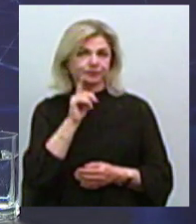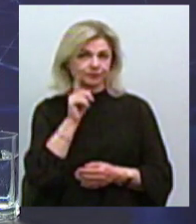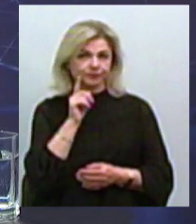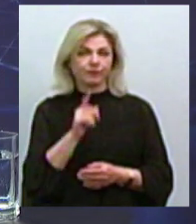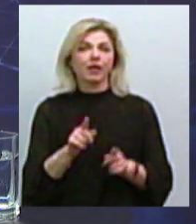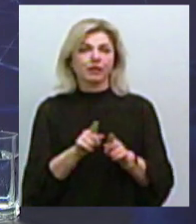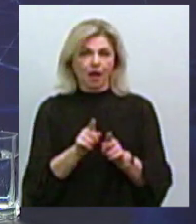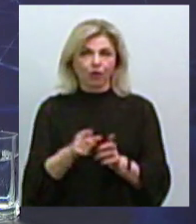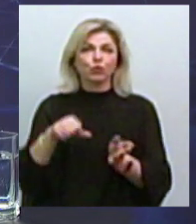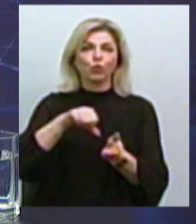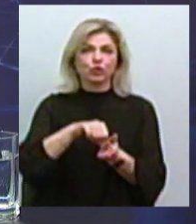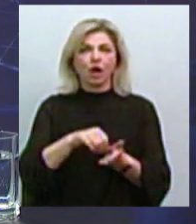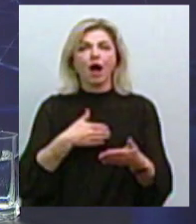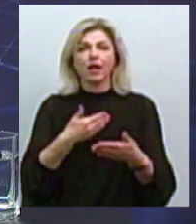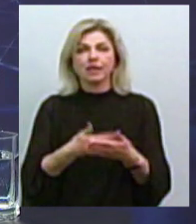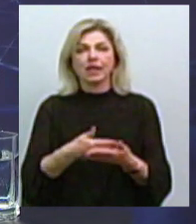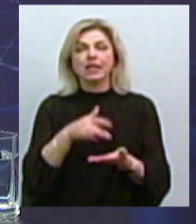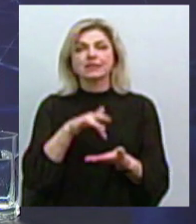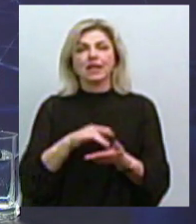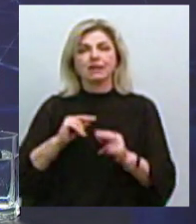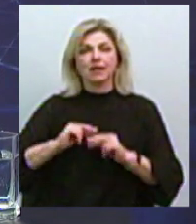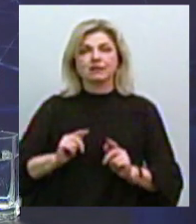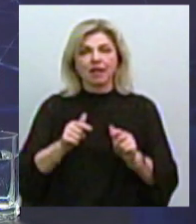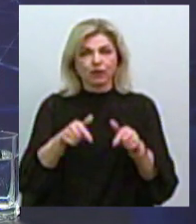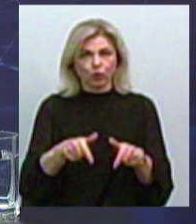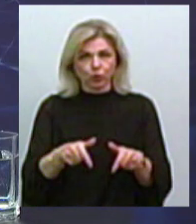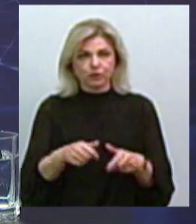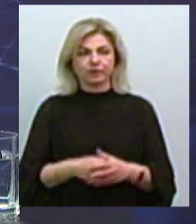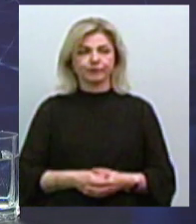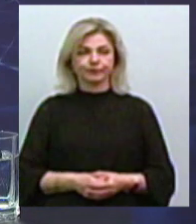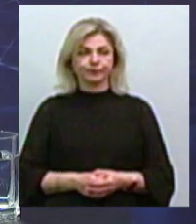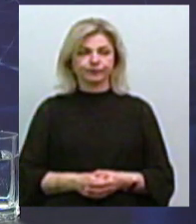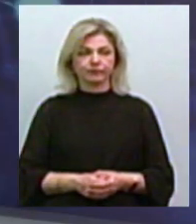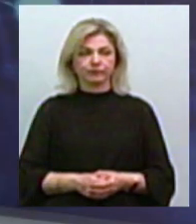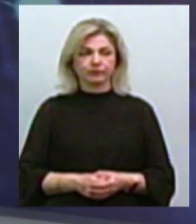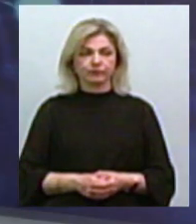заходу залучилися активно і центр зайнятості. І